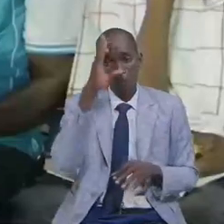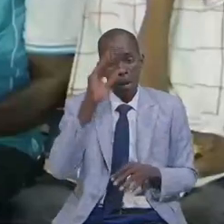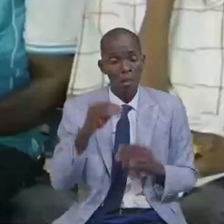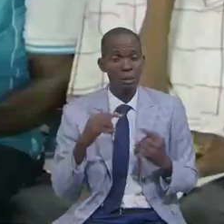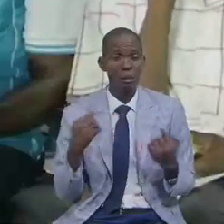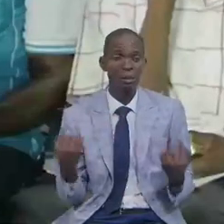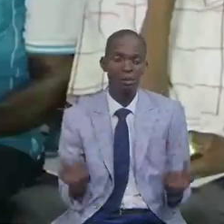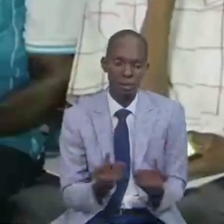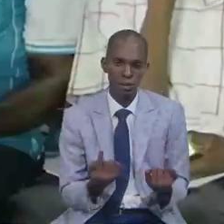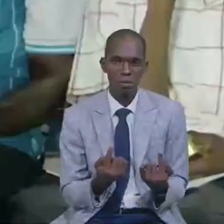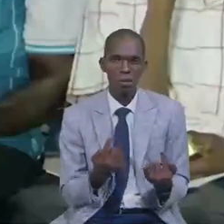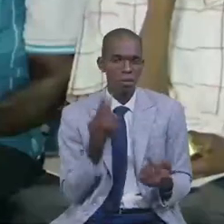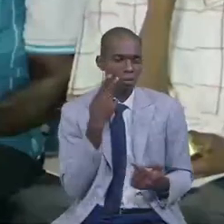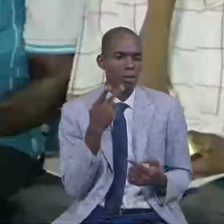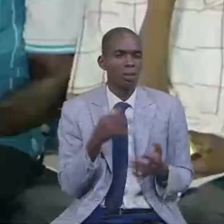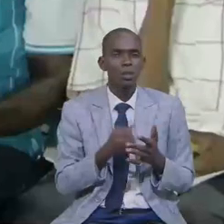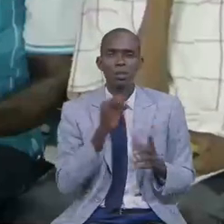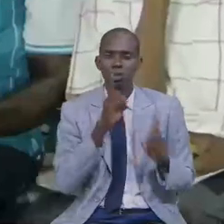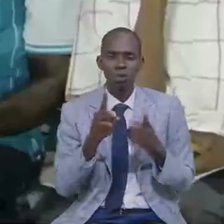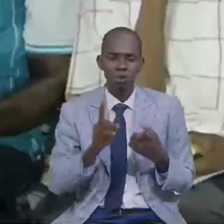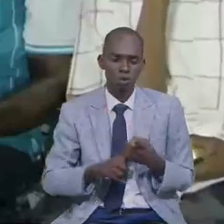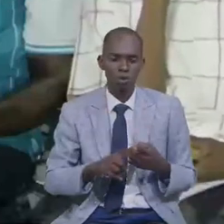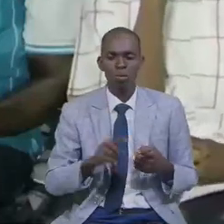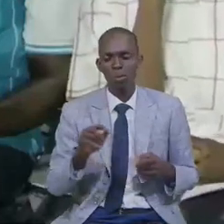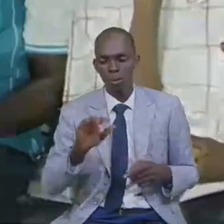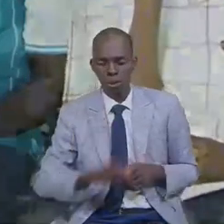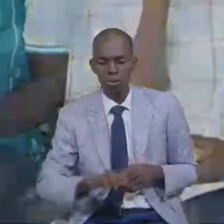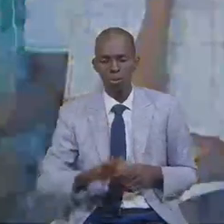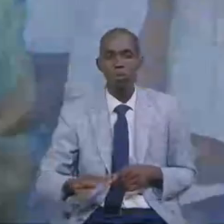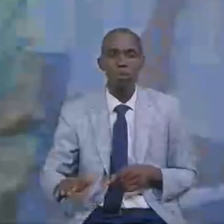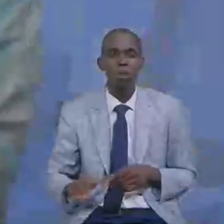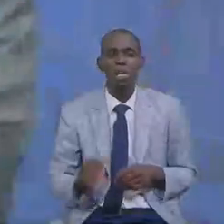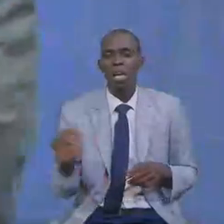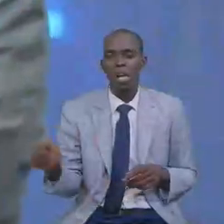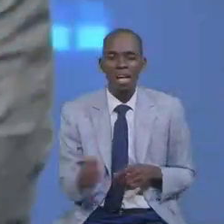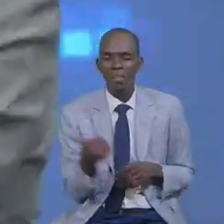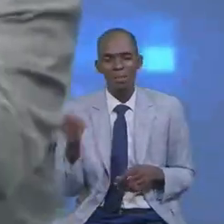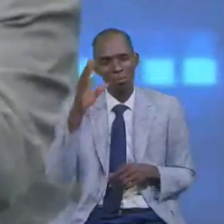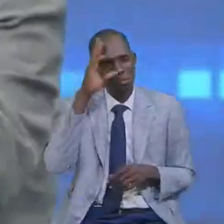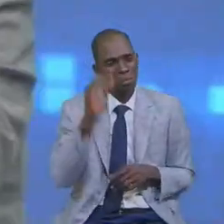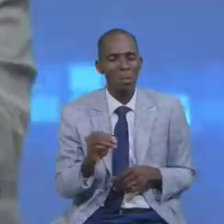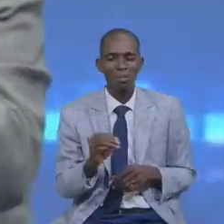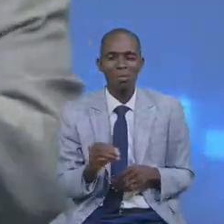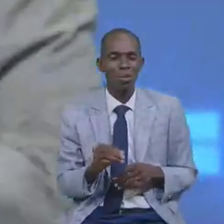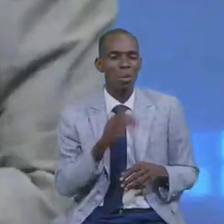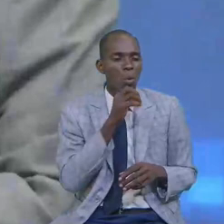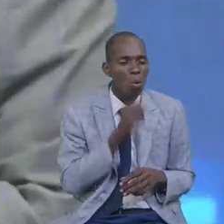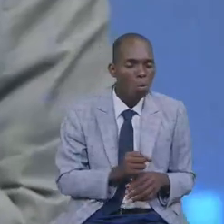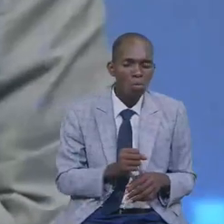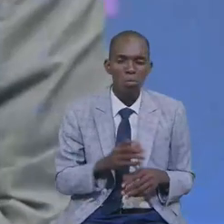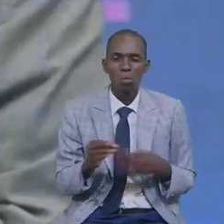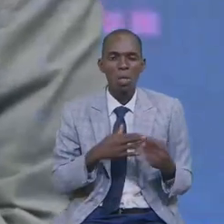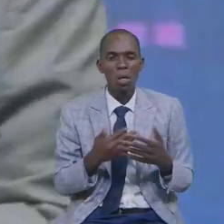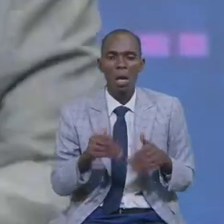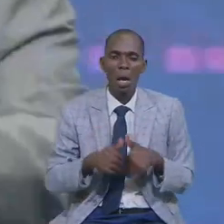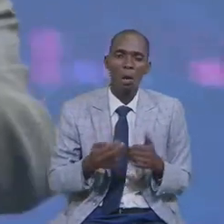il parle aux petits-enfants et il dit, si quelqu'un, quel que soit ton âge, quelle que soit ta position élevée,